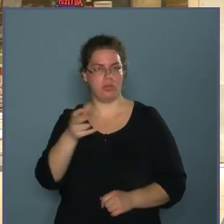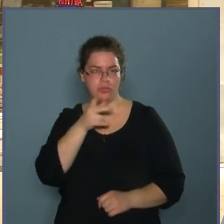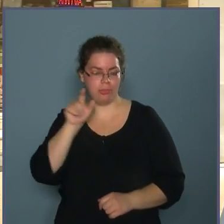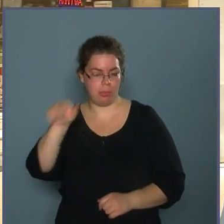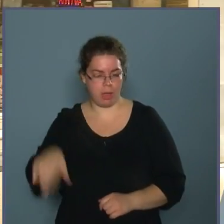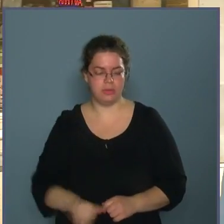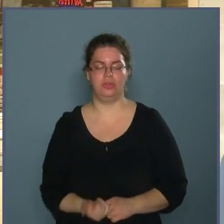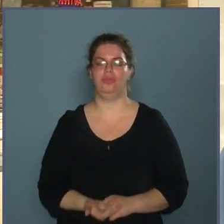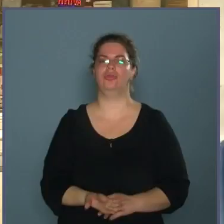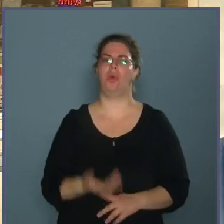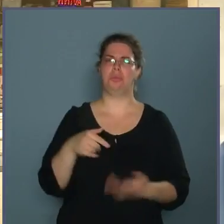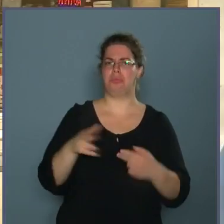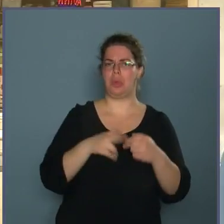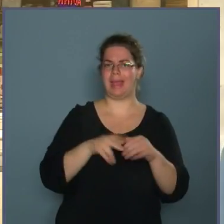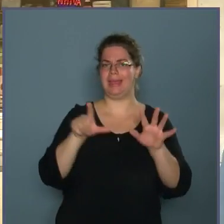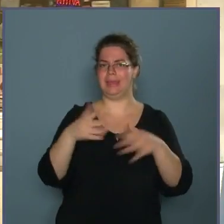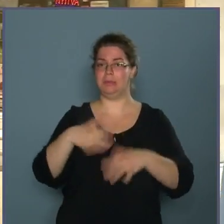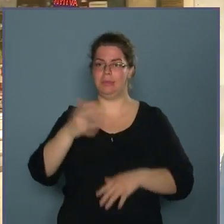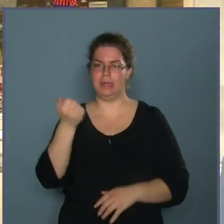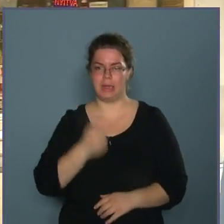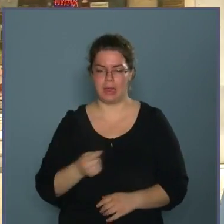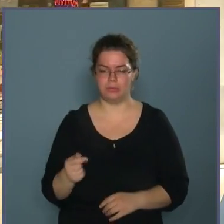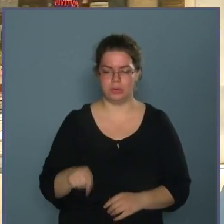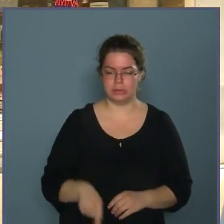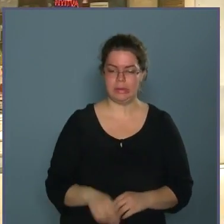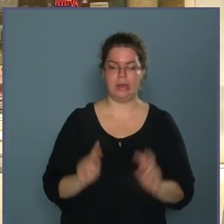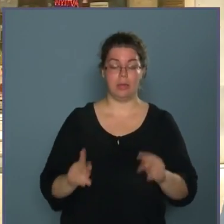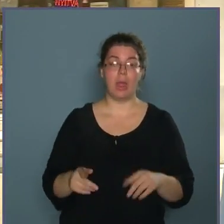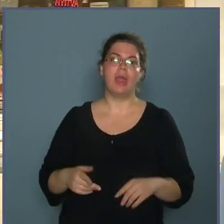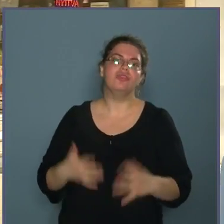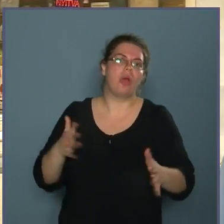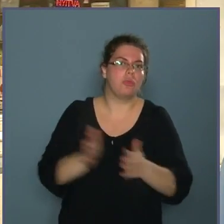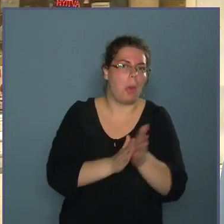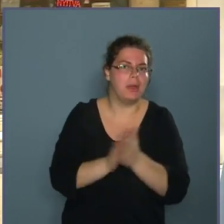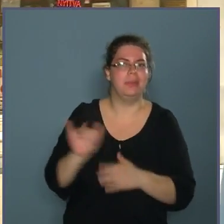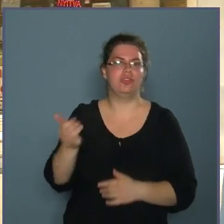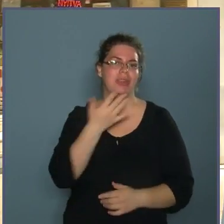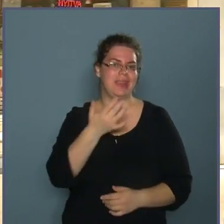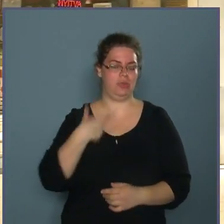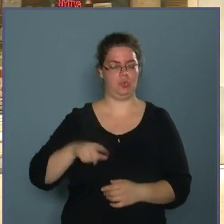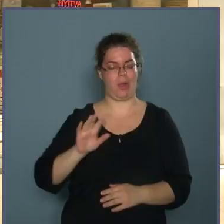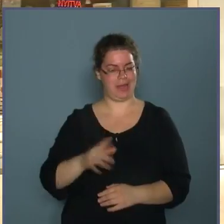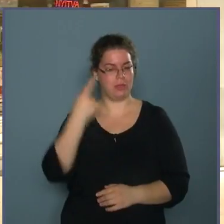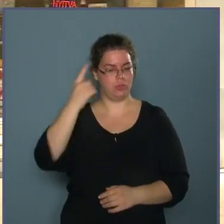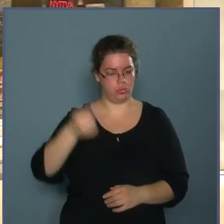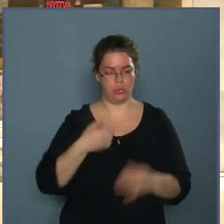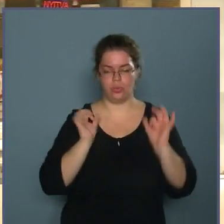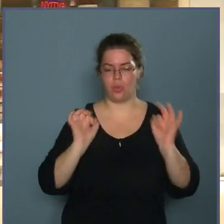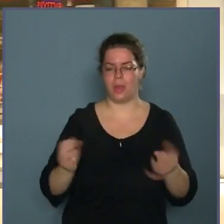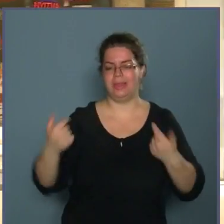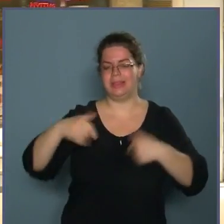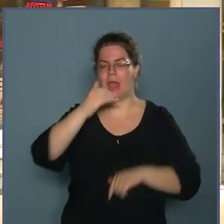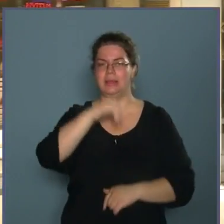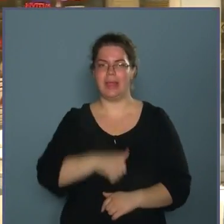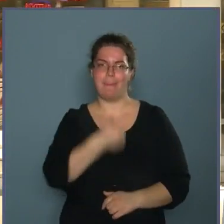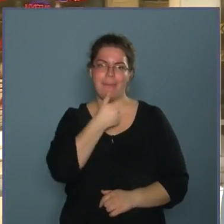megfejlesztés, ott közel 7-es milliárd forint értékben, és nagy öröm számunkra, és igény is volt rá, tudjuk nagyon jól, hogy itt a délpesti